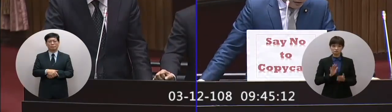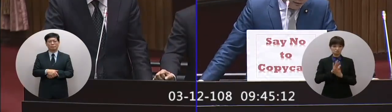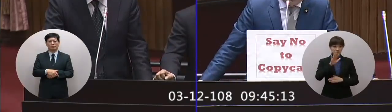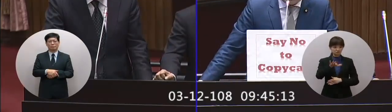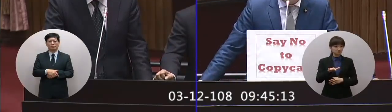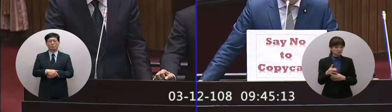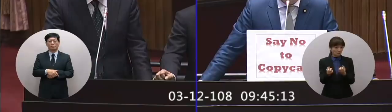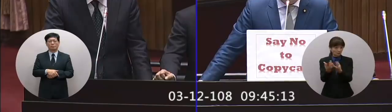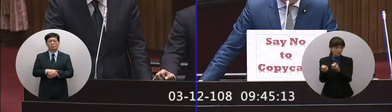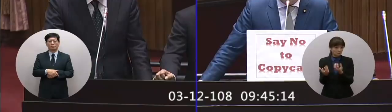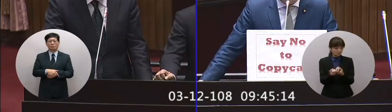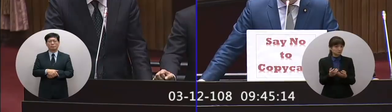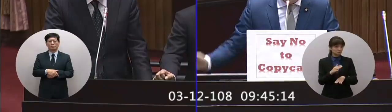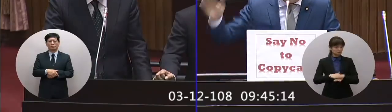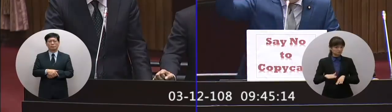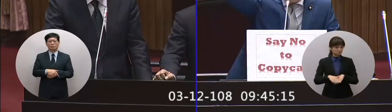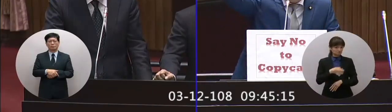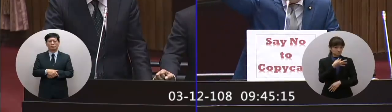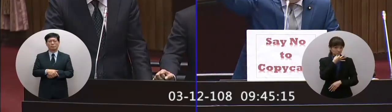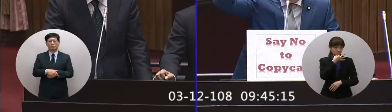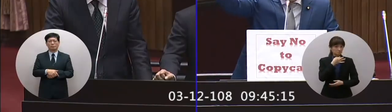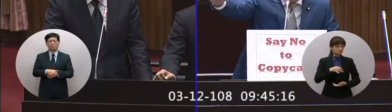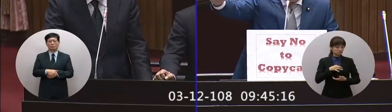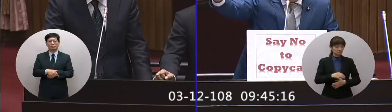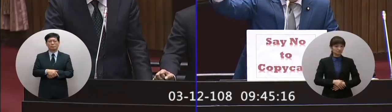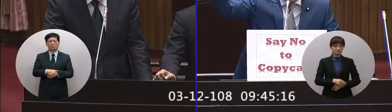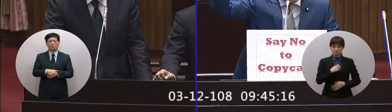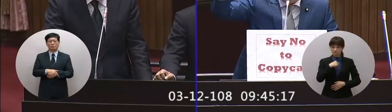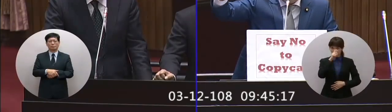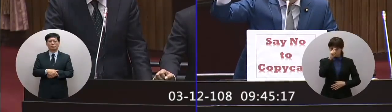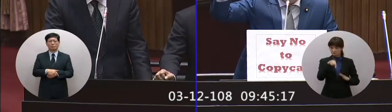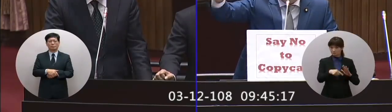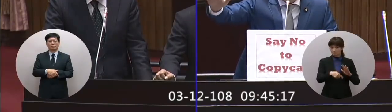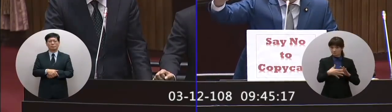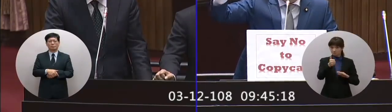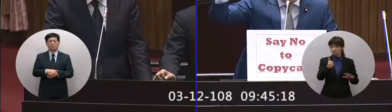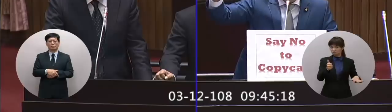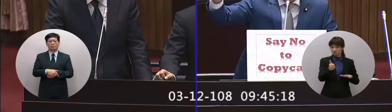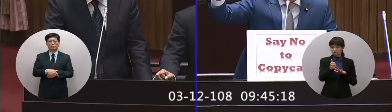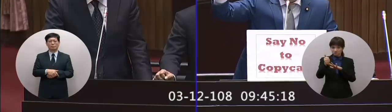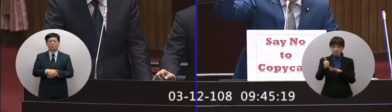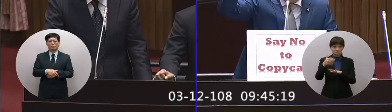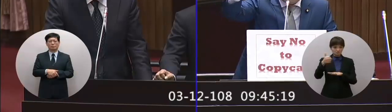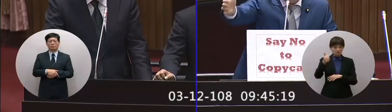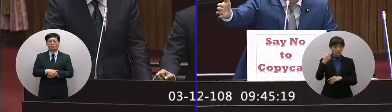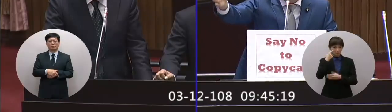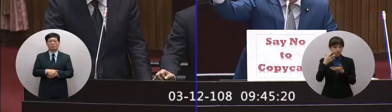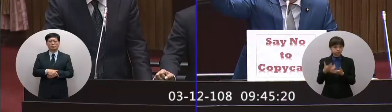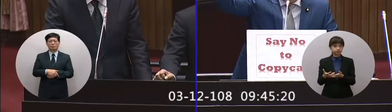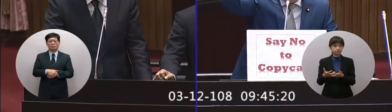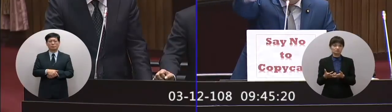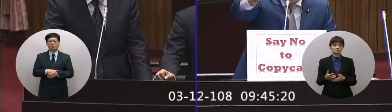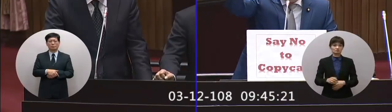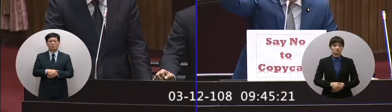相关的事情会发生吼。那我希望在你的高度的领导底下，重视智慧财产权跟专利，你下面的